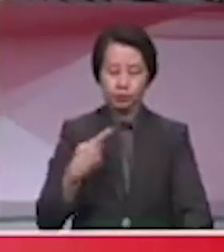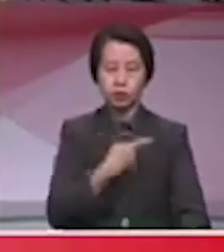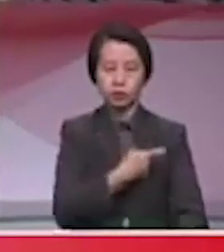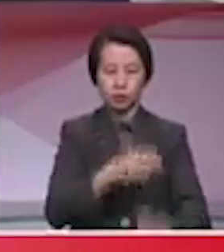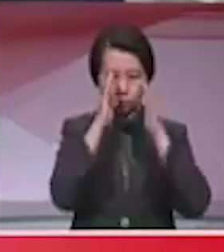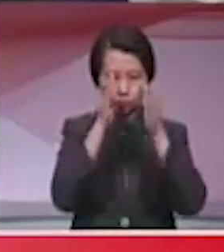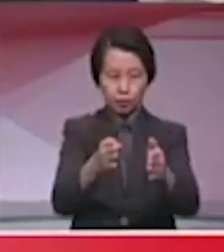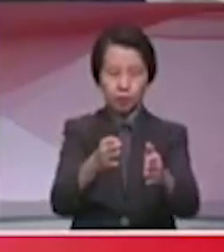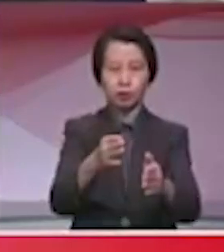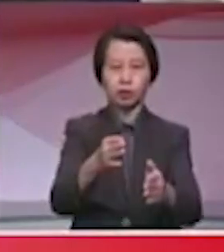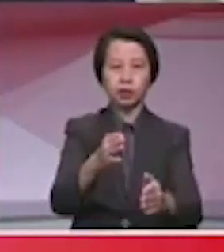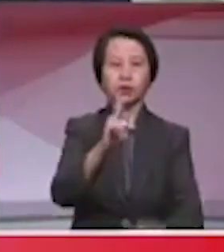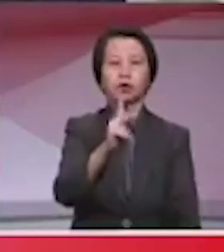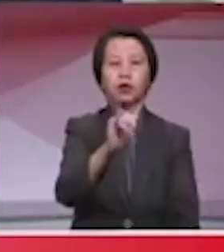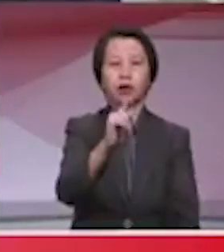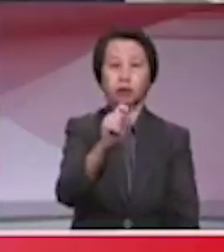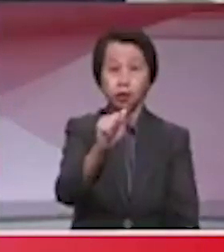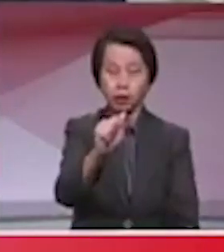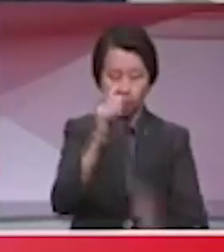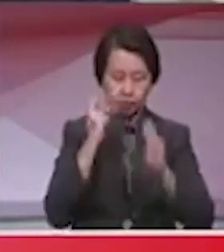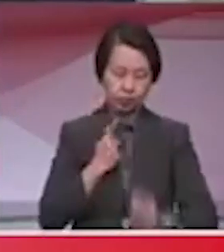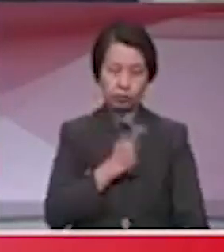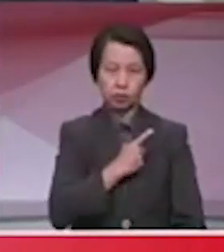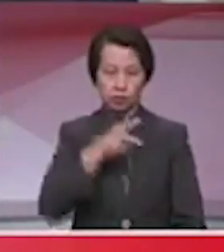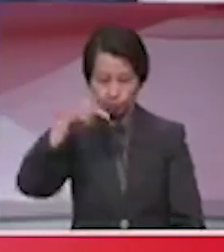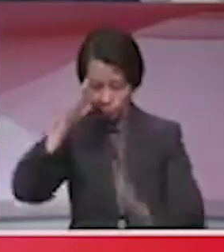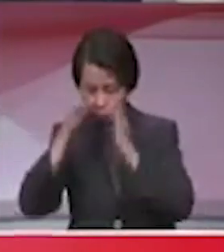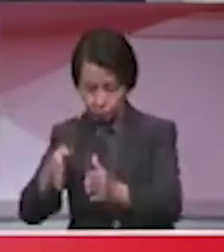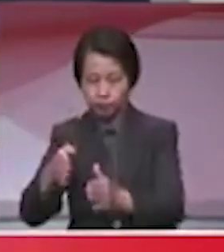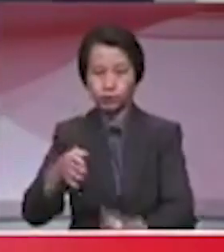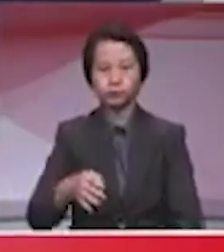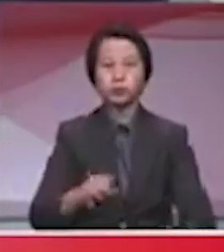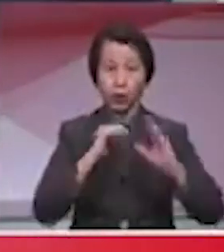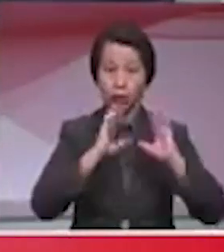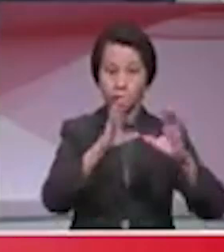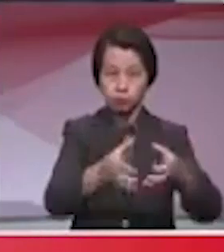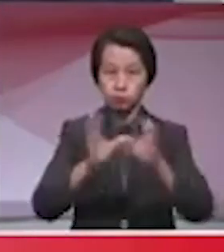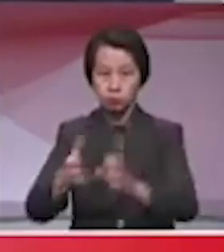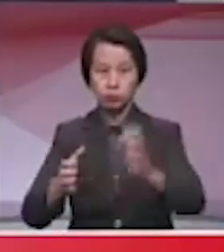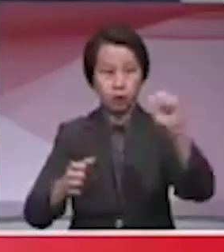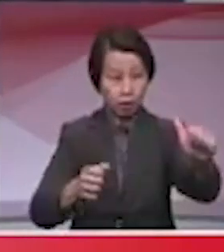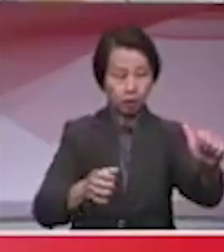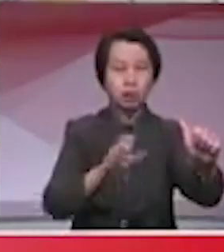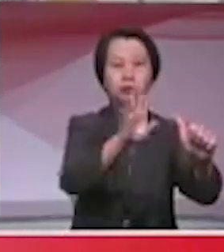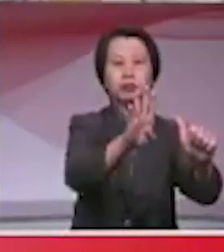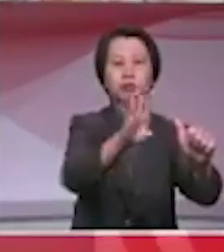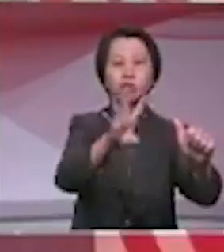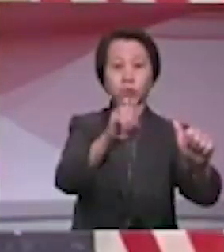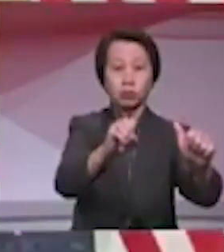Pakej ini mensasarkan kelompok-kelompok berikut iaitu A, golongan